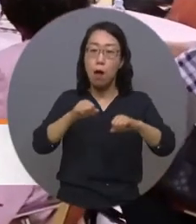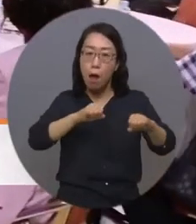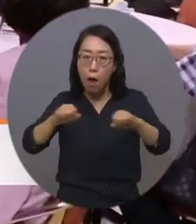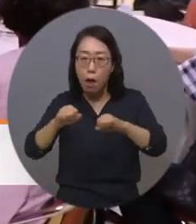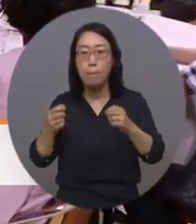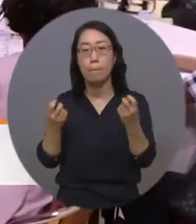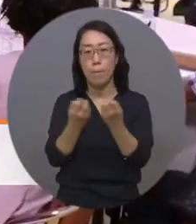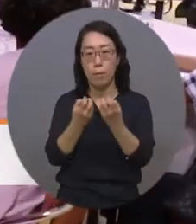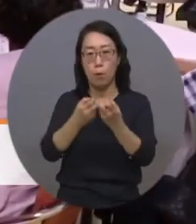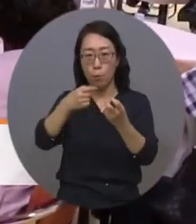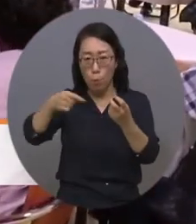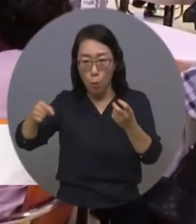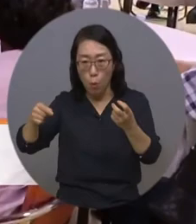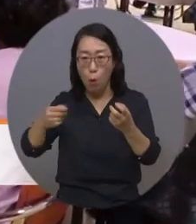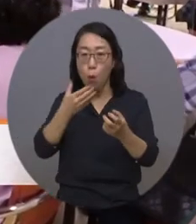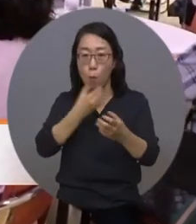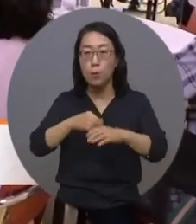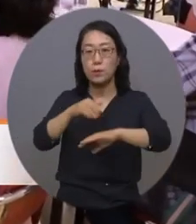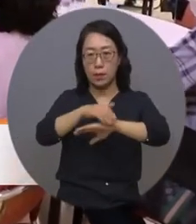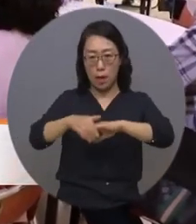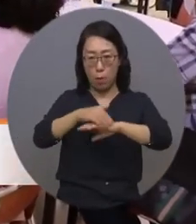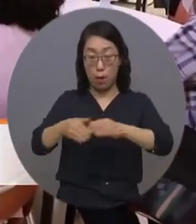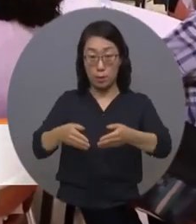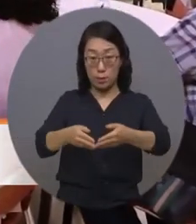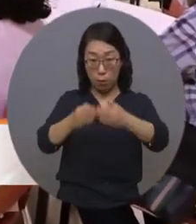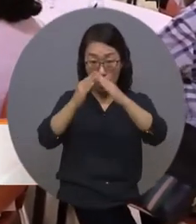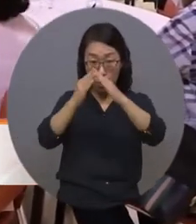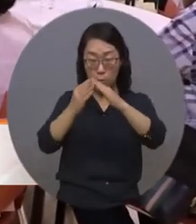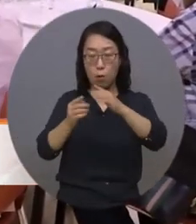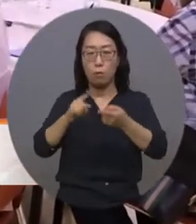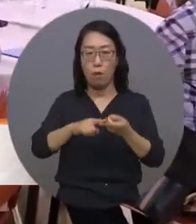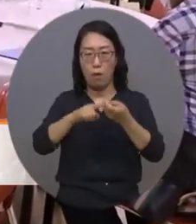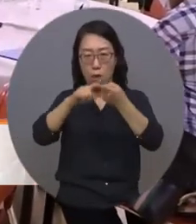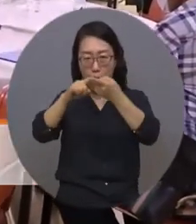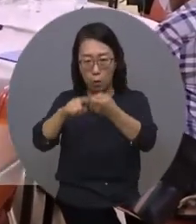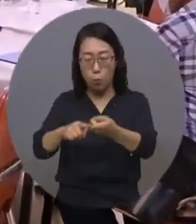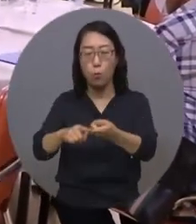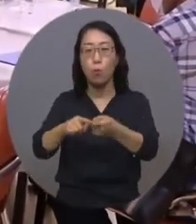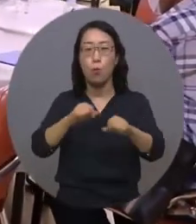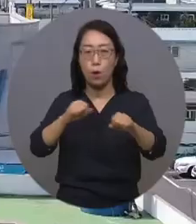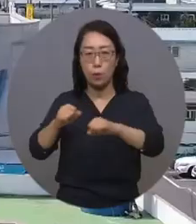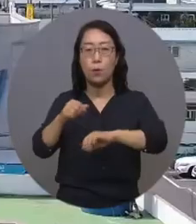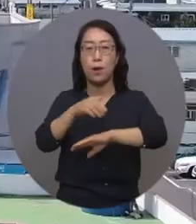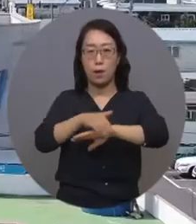담은 마을 복지계획을 수립해 실천해 나갈 계획입니다.